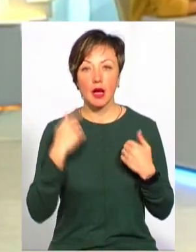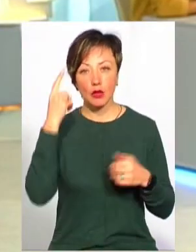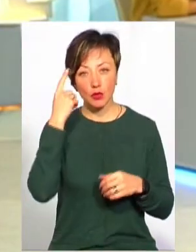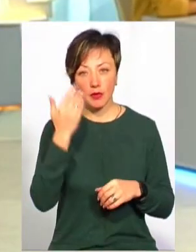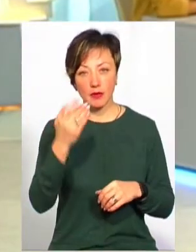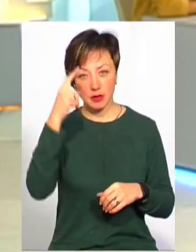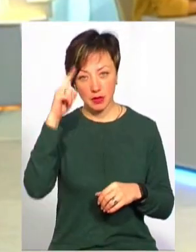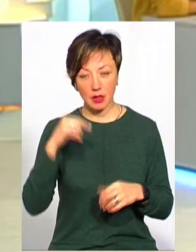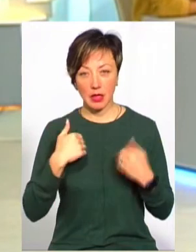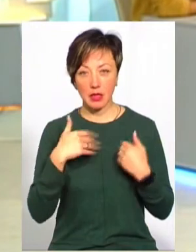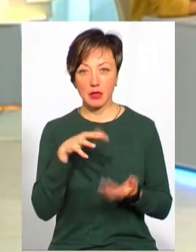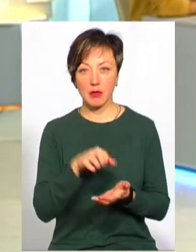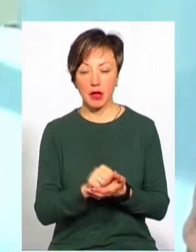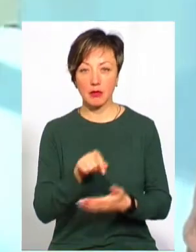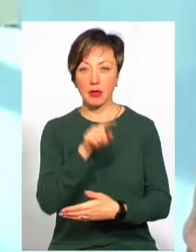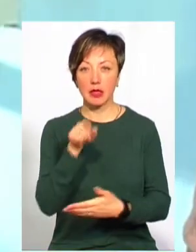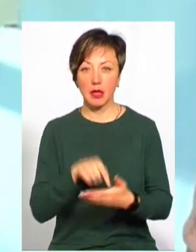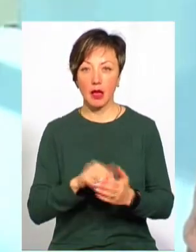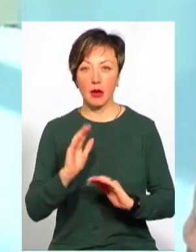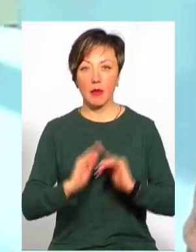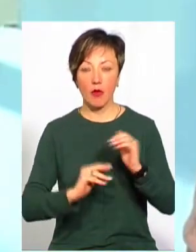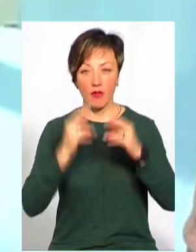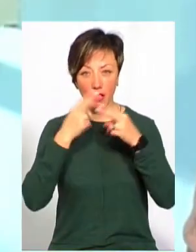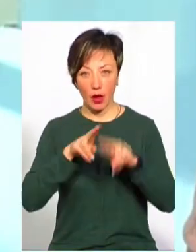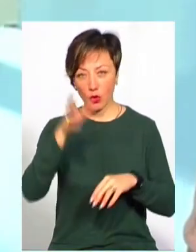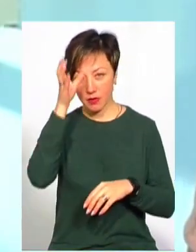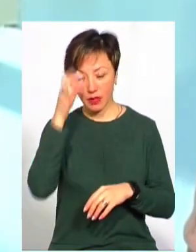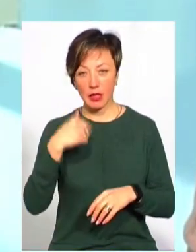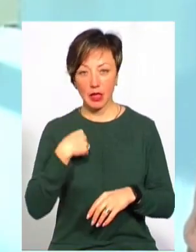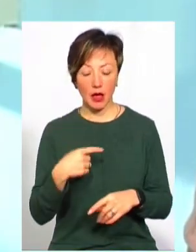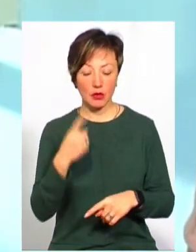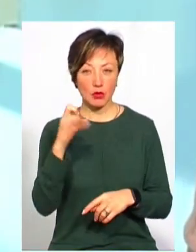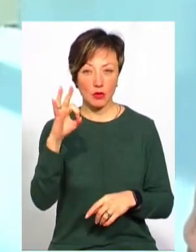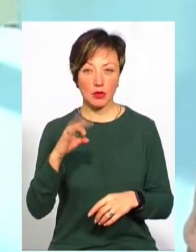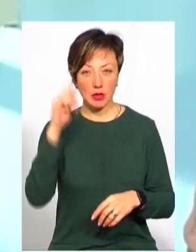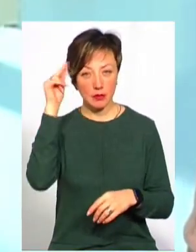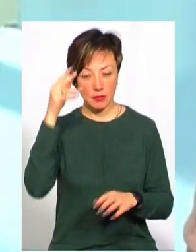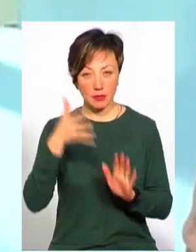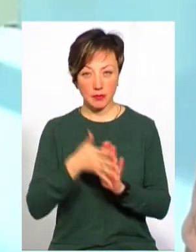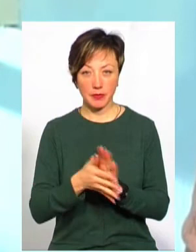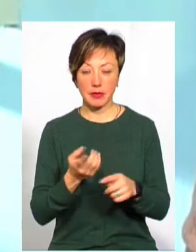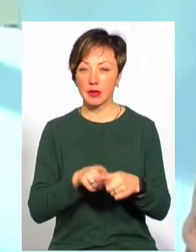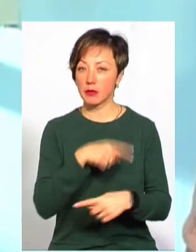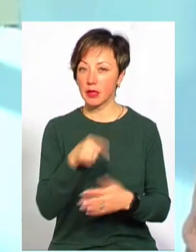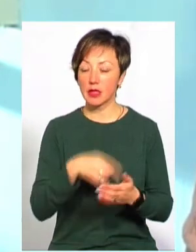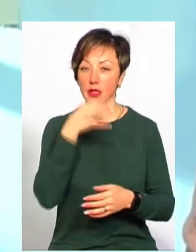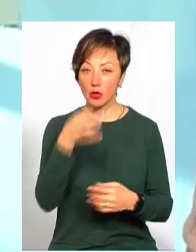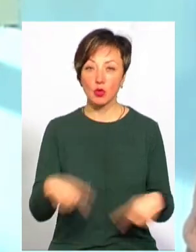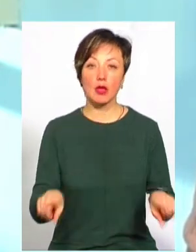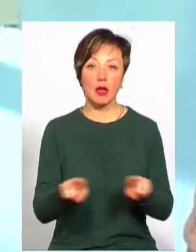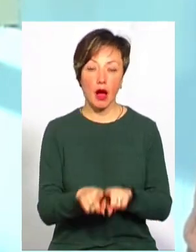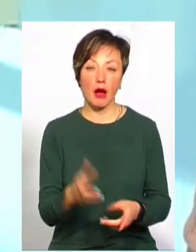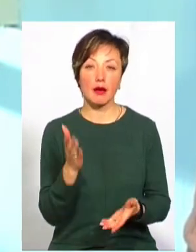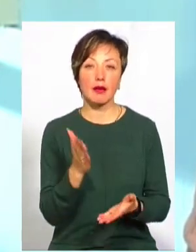вам відомо, що я займалась питанням профтехосвіти, і я достеменно вивчала ці питання. Скажу вам так, що